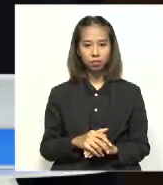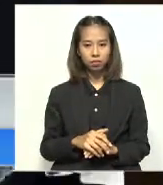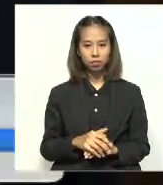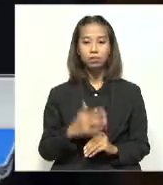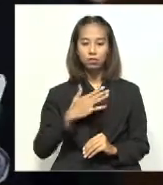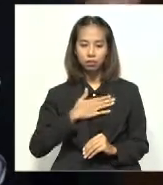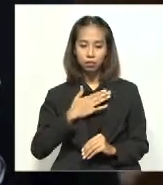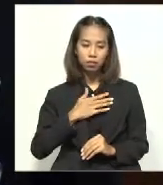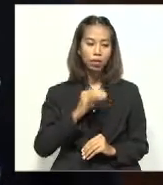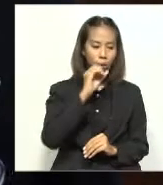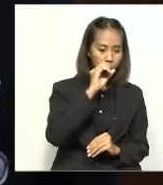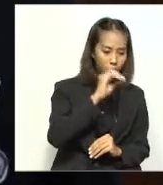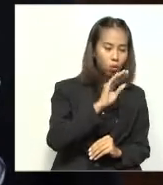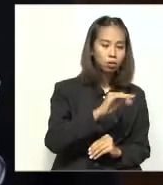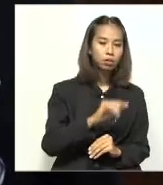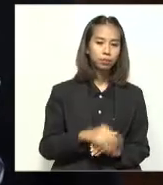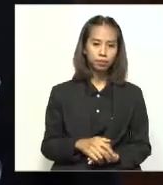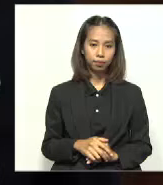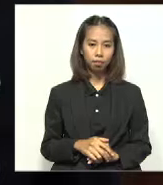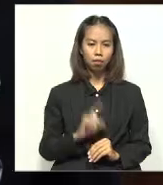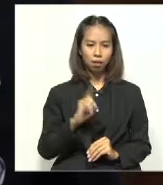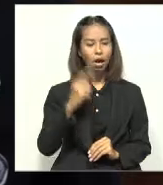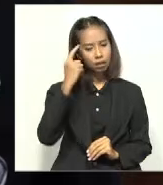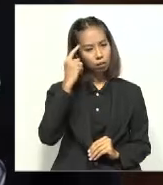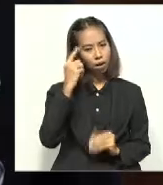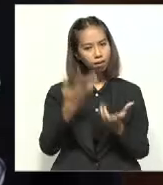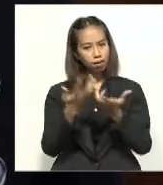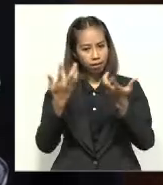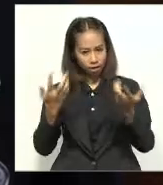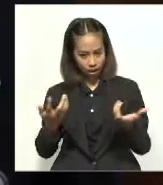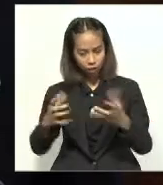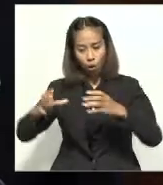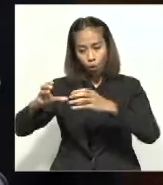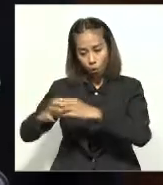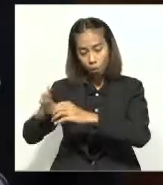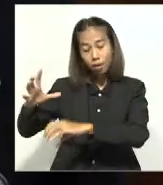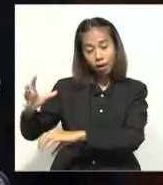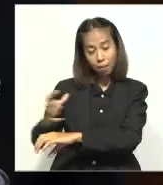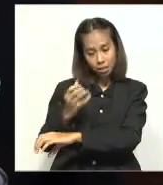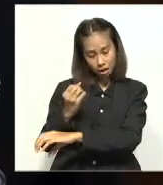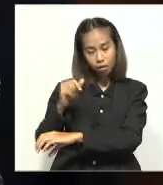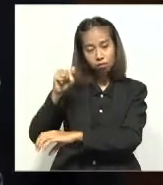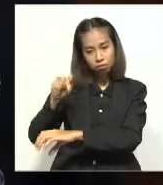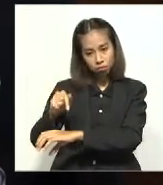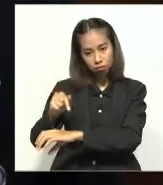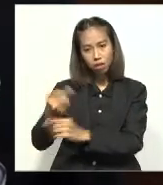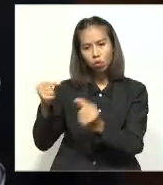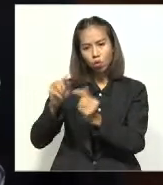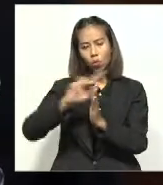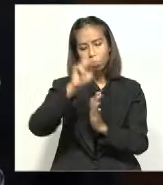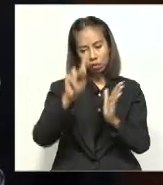นผู้ที่เกี่ยวข้องไปบอกว่าคงต้องแยกกันระหว่างการหาเสียงของพรรคการเมืองซึ่งก็คือเกี่ยวข้องกับกฎหม